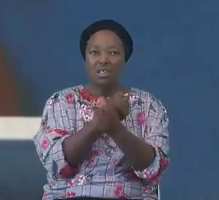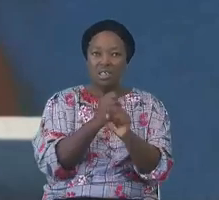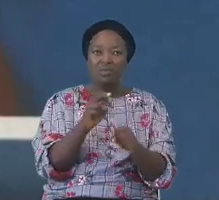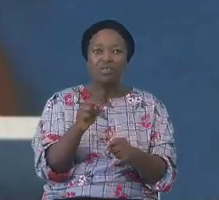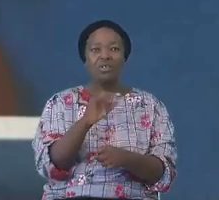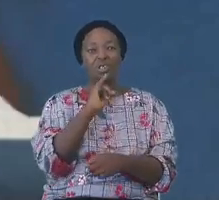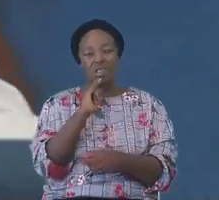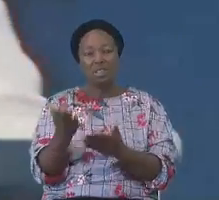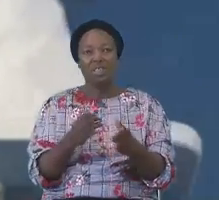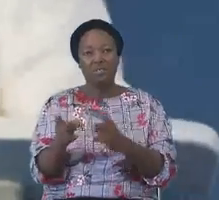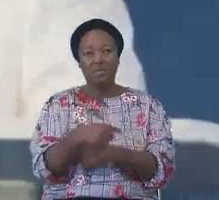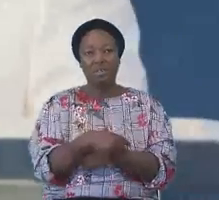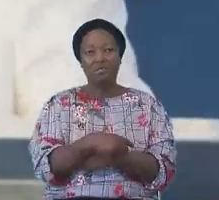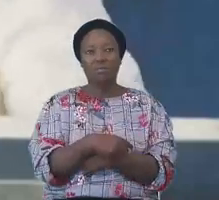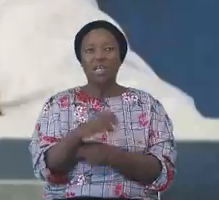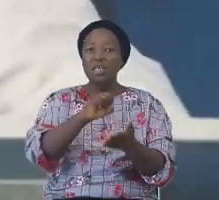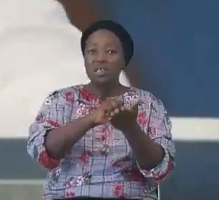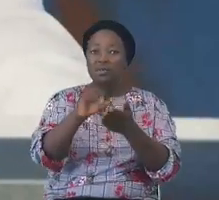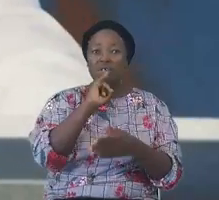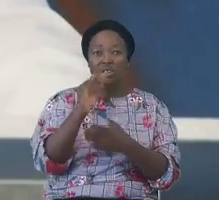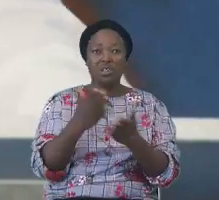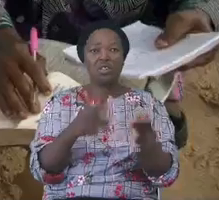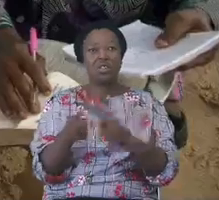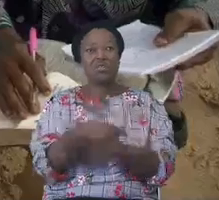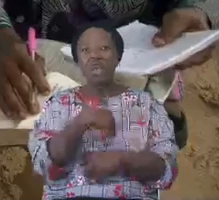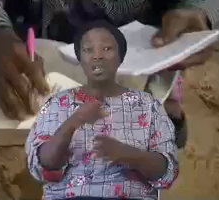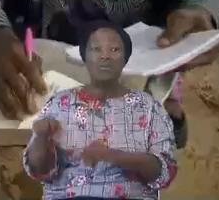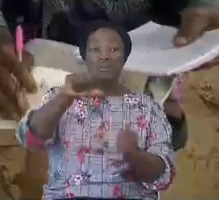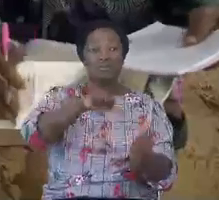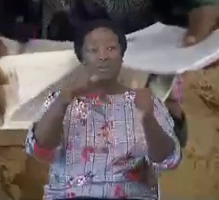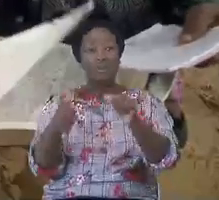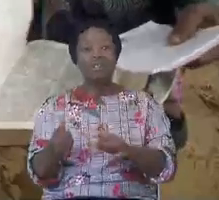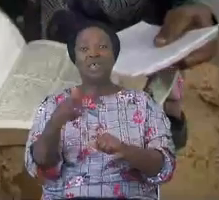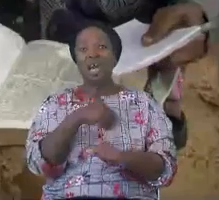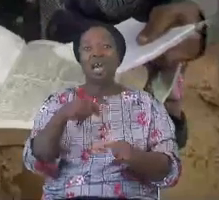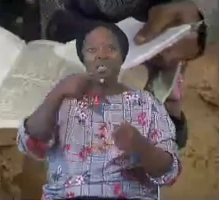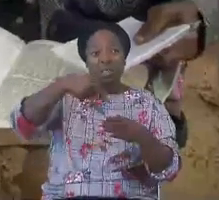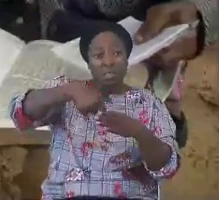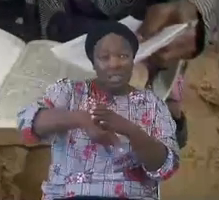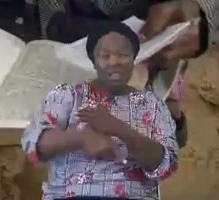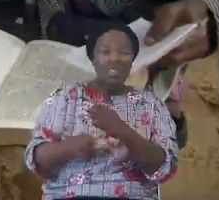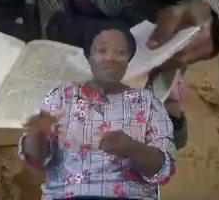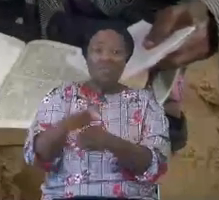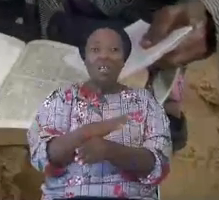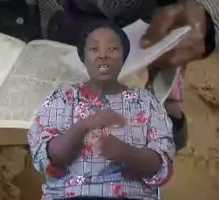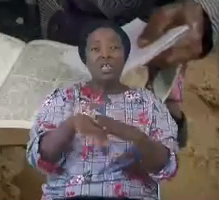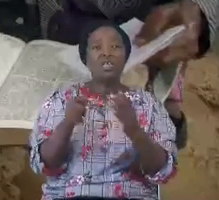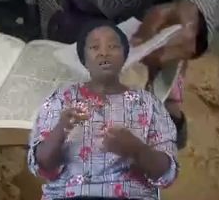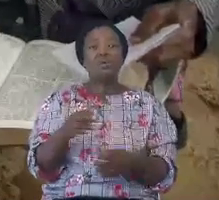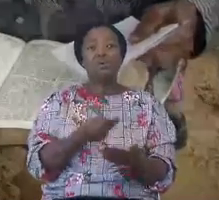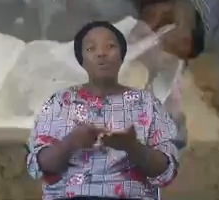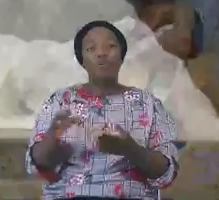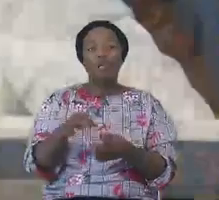glorifié. Le salut est disponible aujourd'hui. La sanctification est disponible aujourd'hui. Et